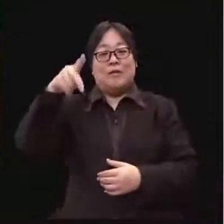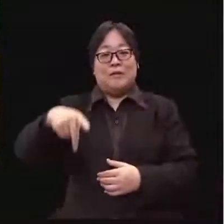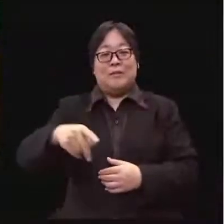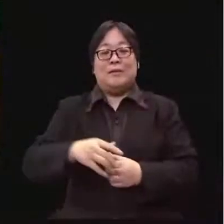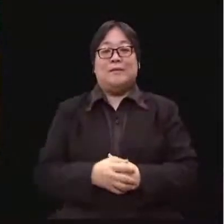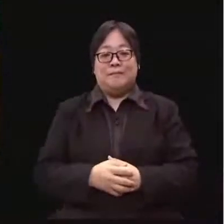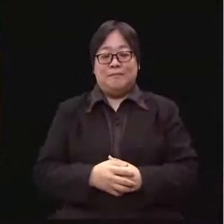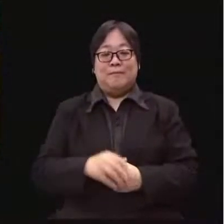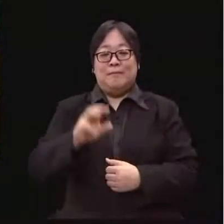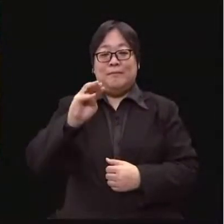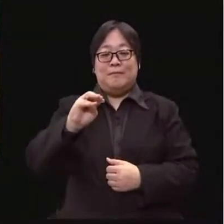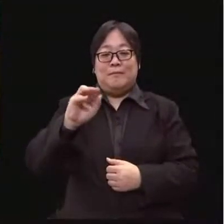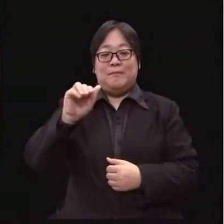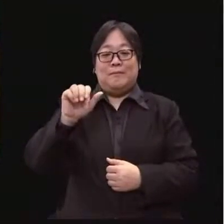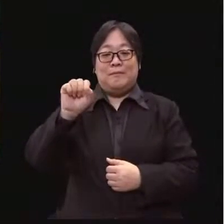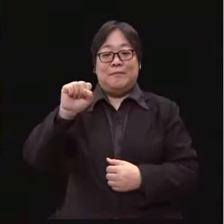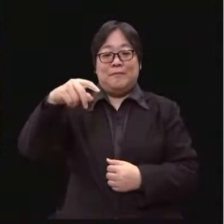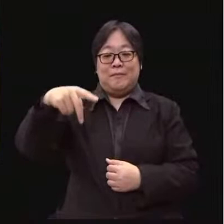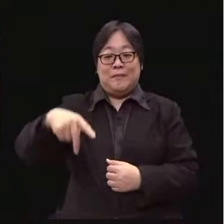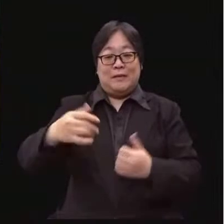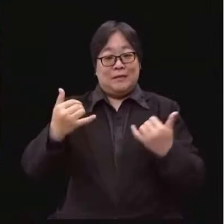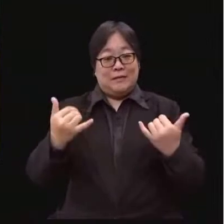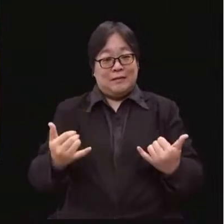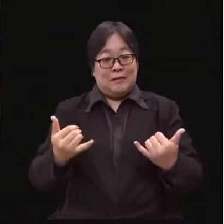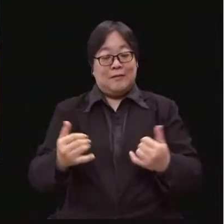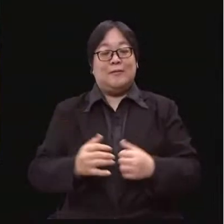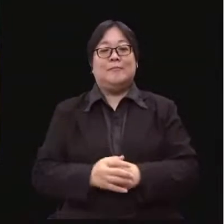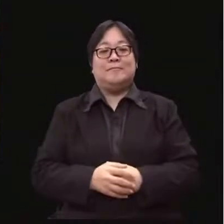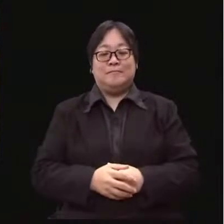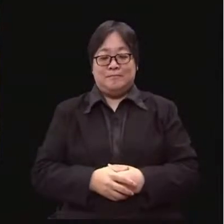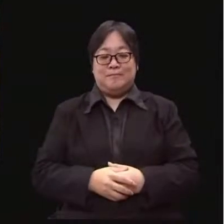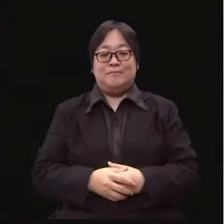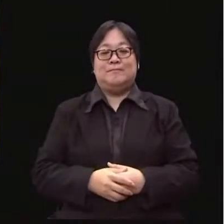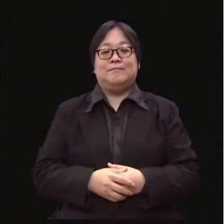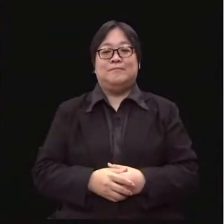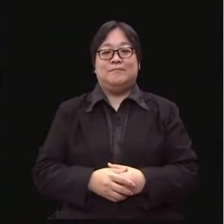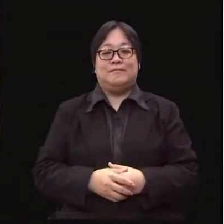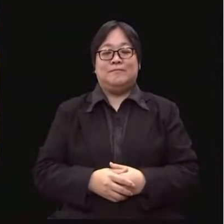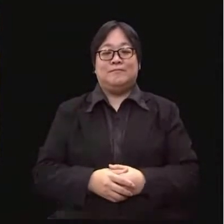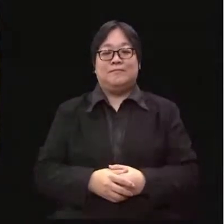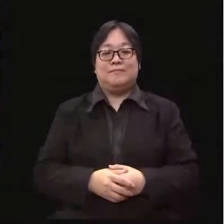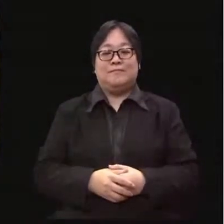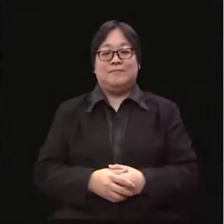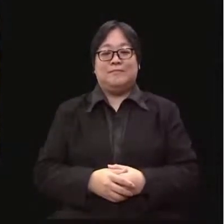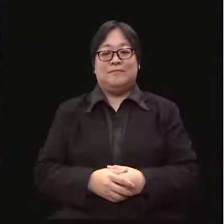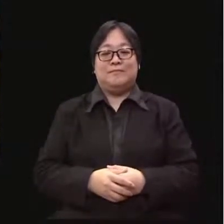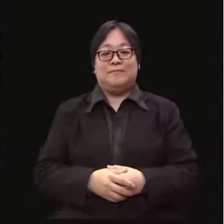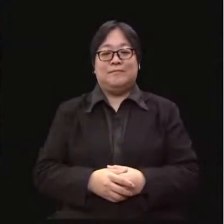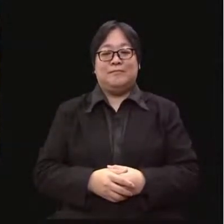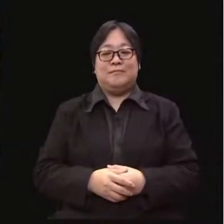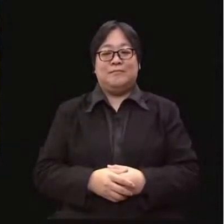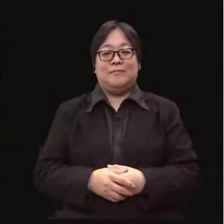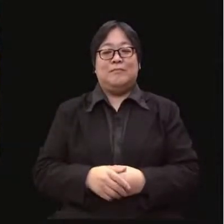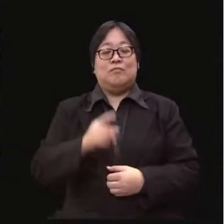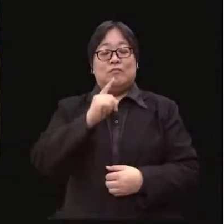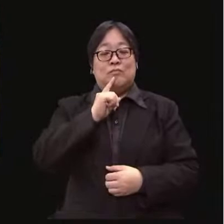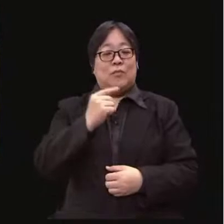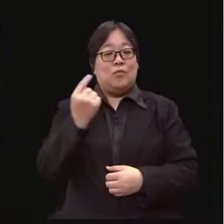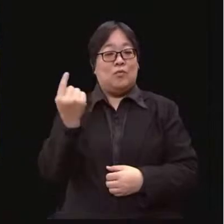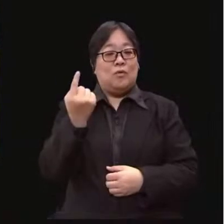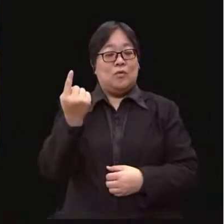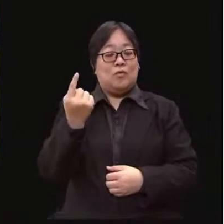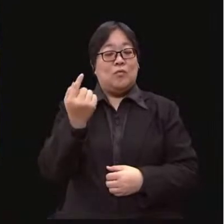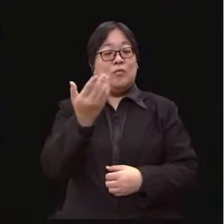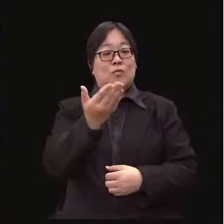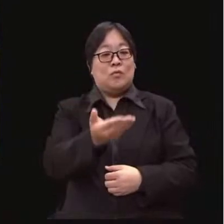mengenai harga capaian dengan izin mendeterid on access pricing ataupun salah satu